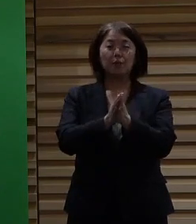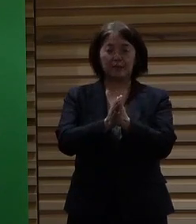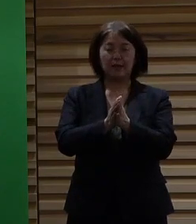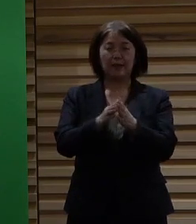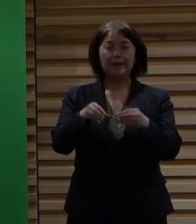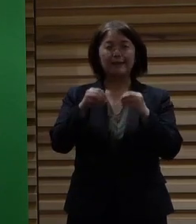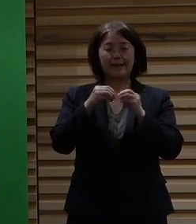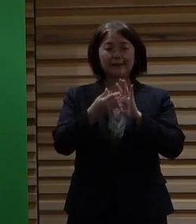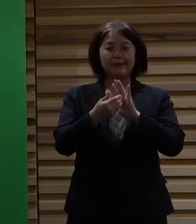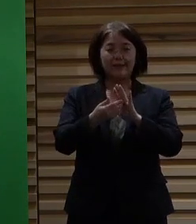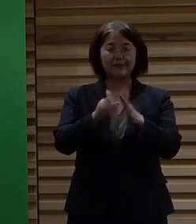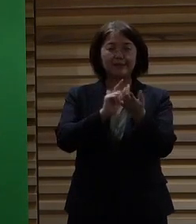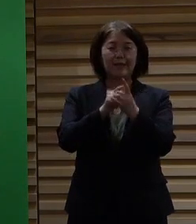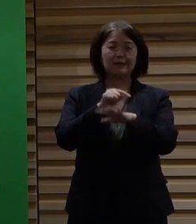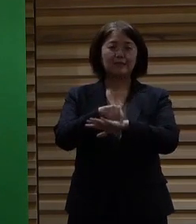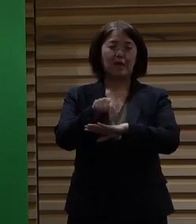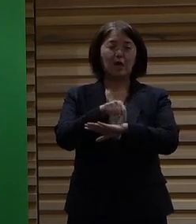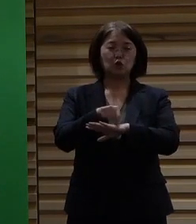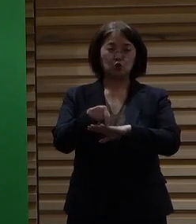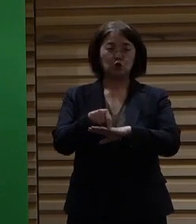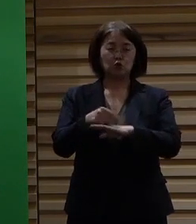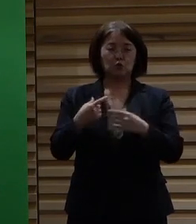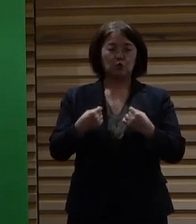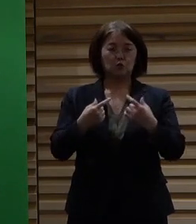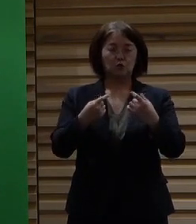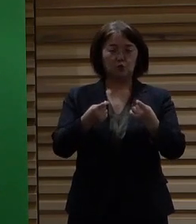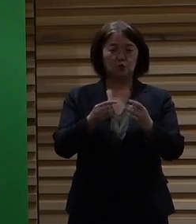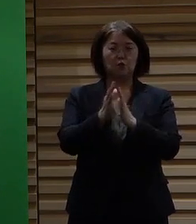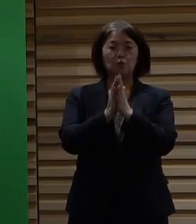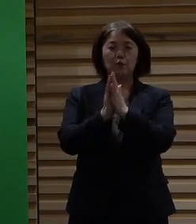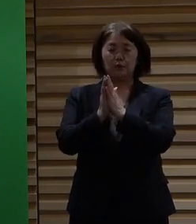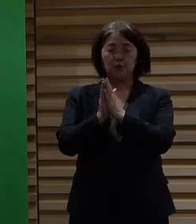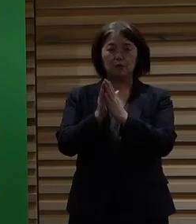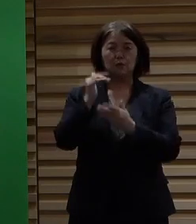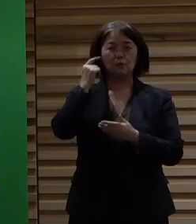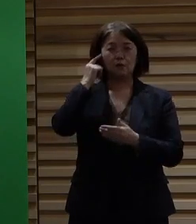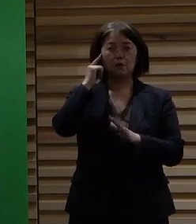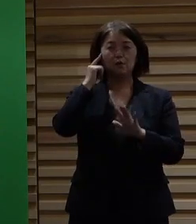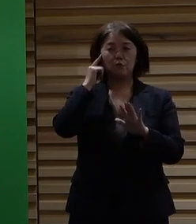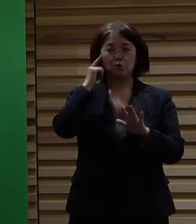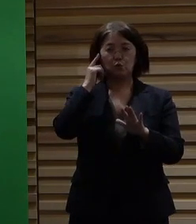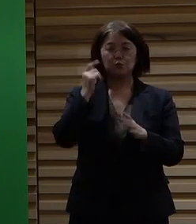染対策の徹底をお願いすることも考えてまいります。